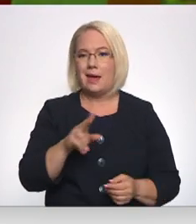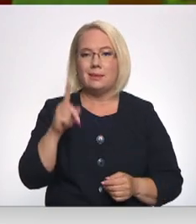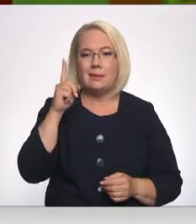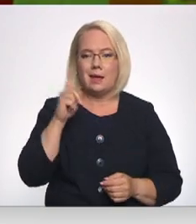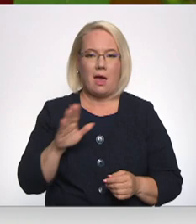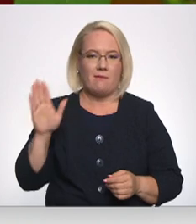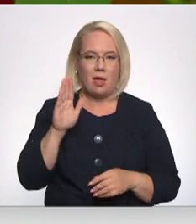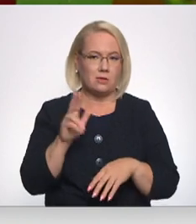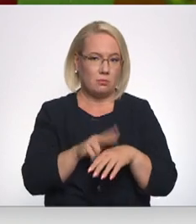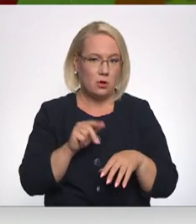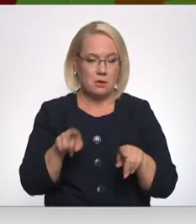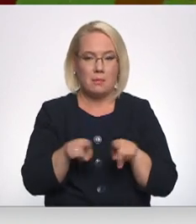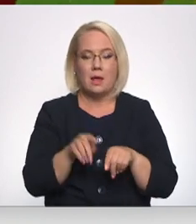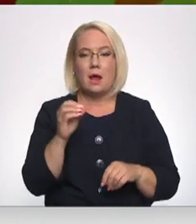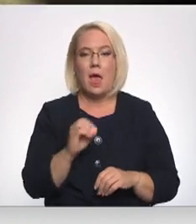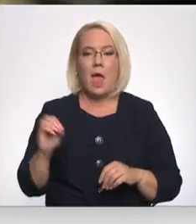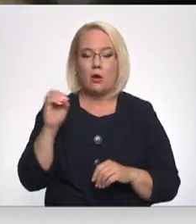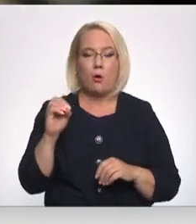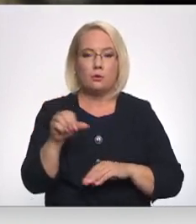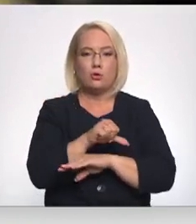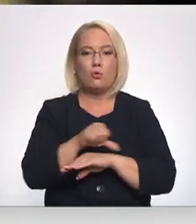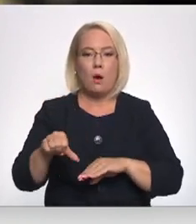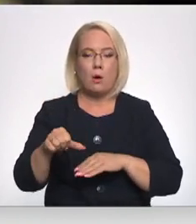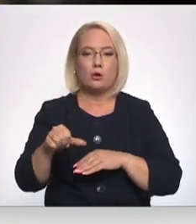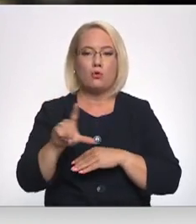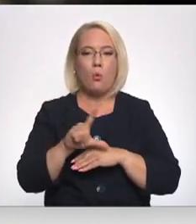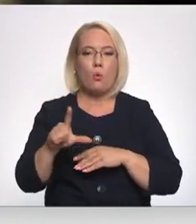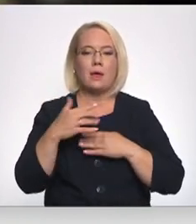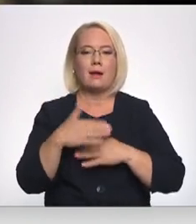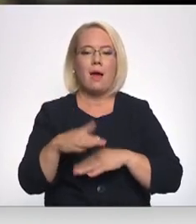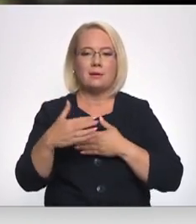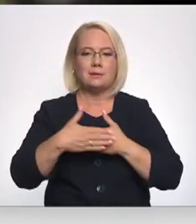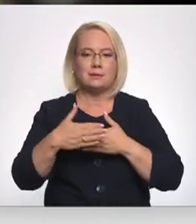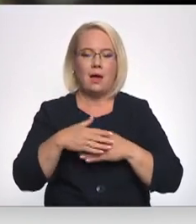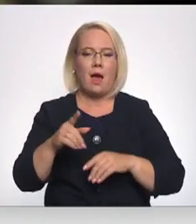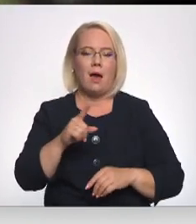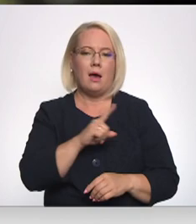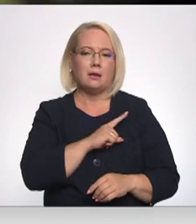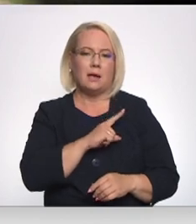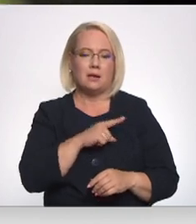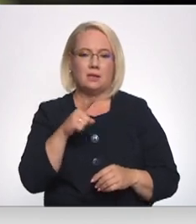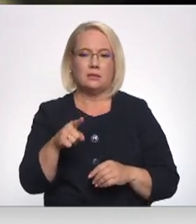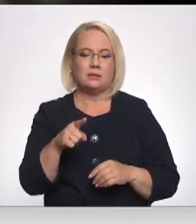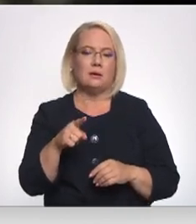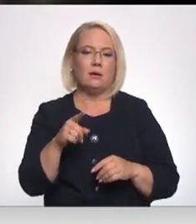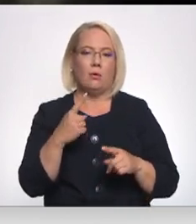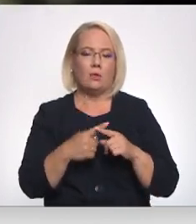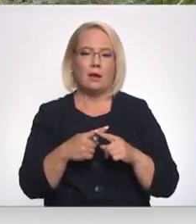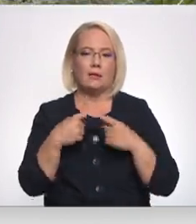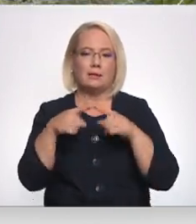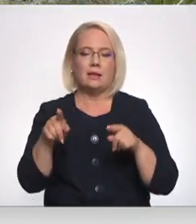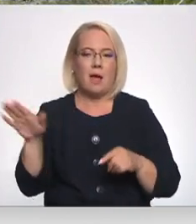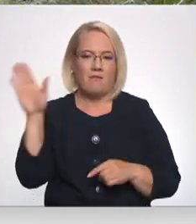policijas darbinieki, bet arī Eiropas robežu un krasta apsardzes aģentūras Frontex pārstāvji no citām Eiropas Savienības